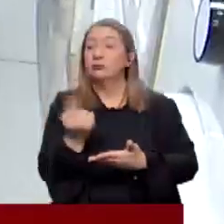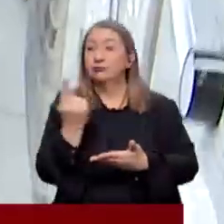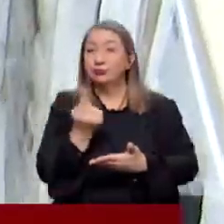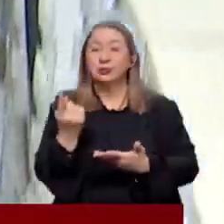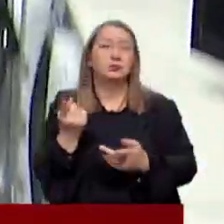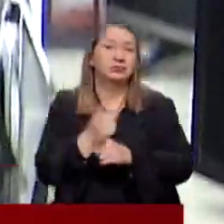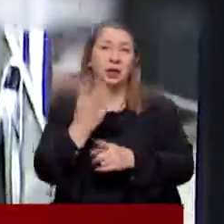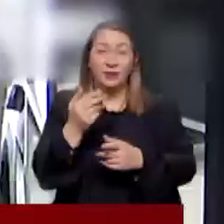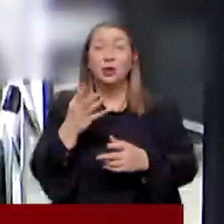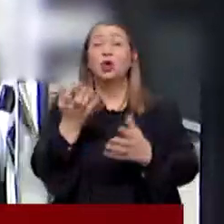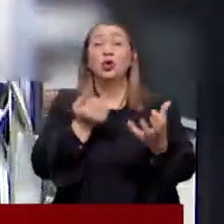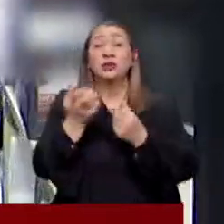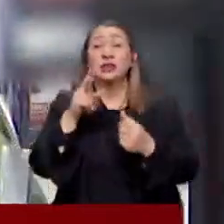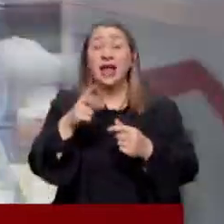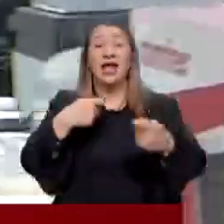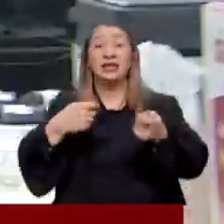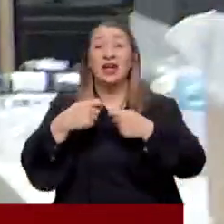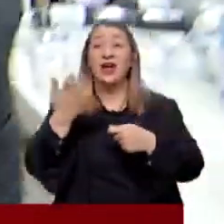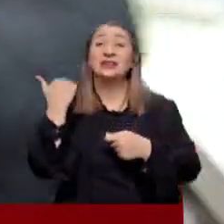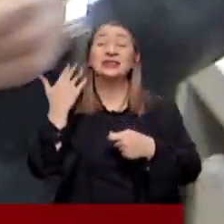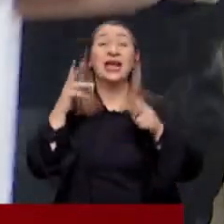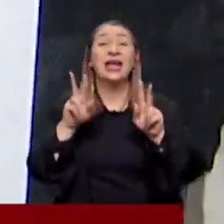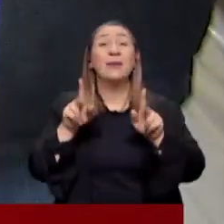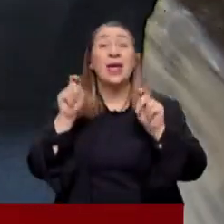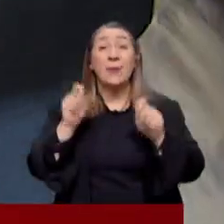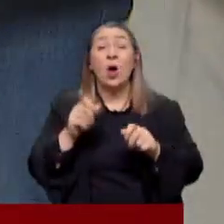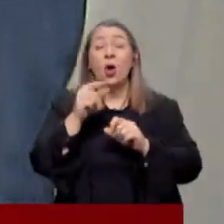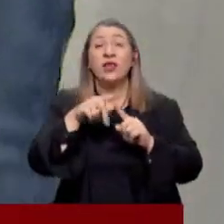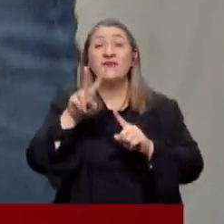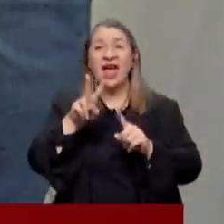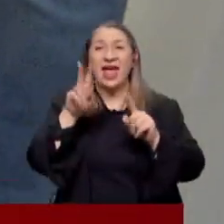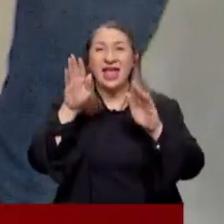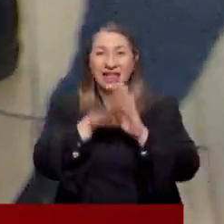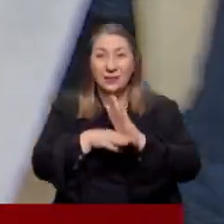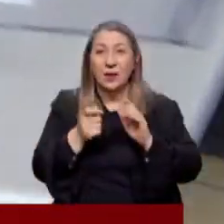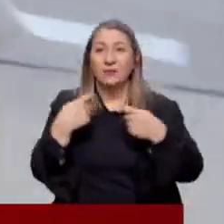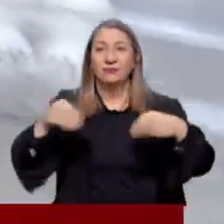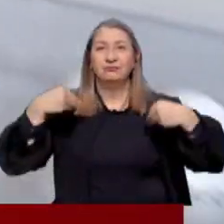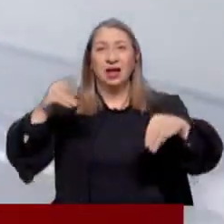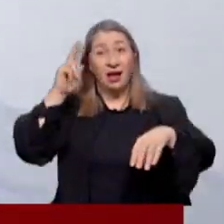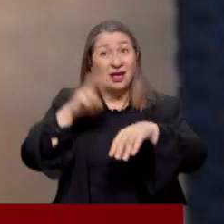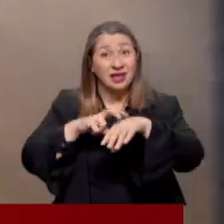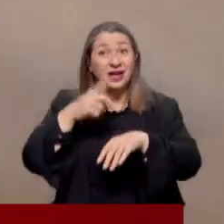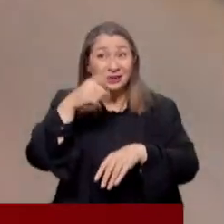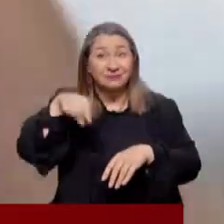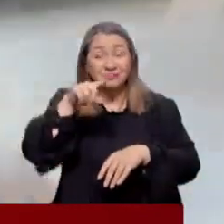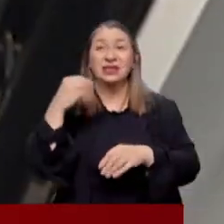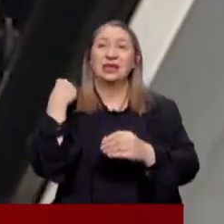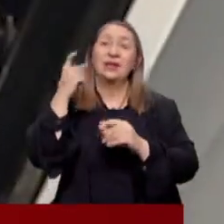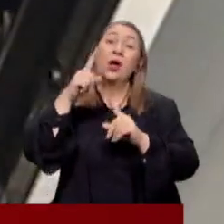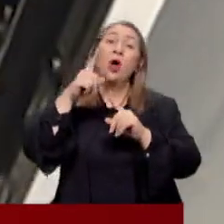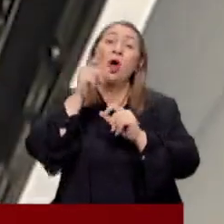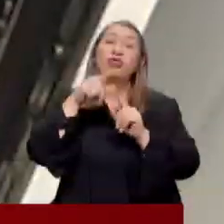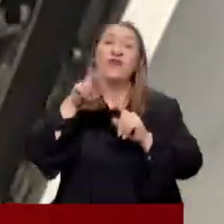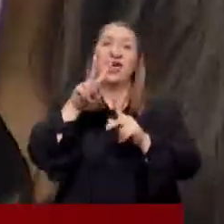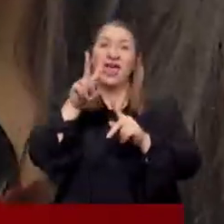alabilir. Tüketici gibi esnaf da önceki yıllarda yapılan ÖTV indirimiyle artan satışları hatırlatarak yeni bir ÖTV